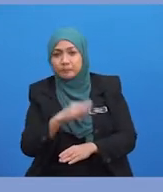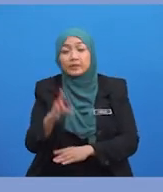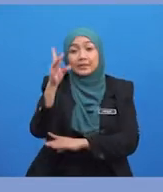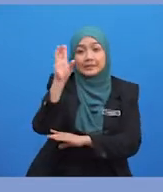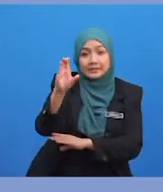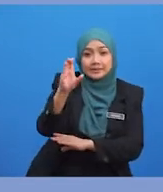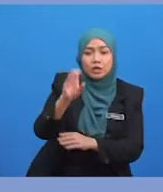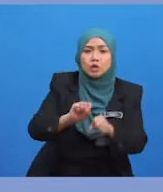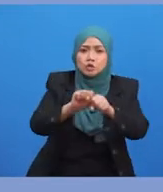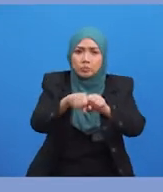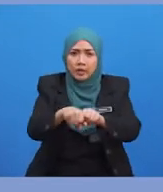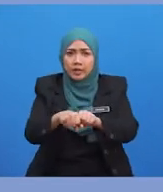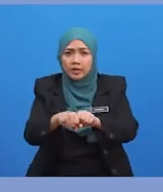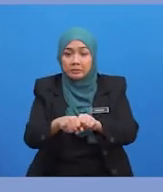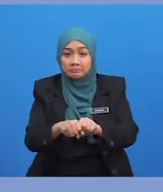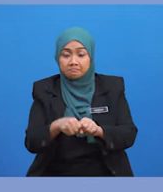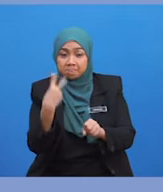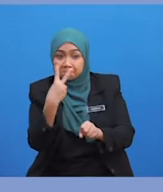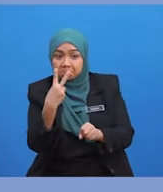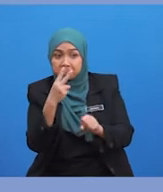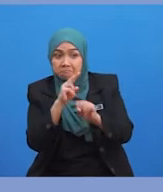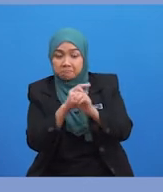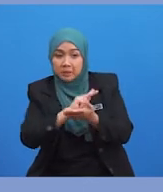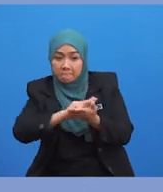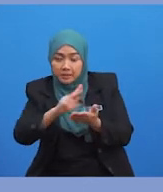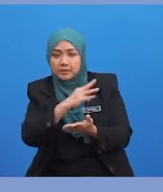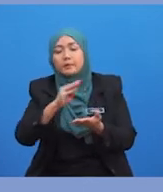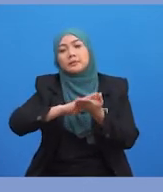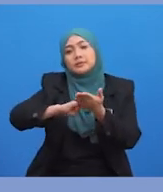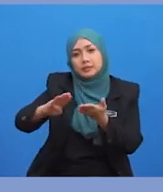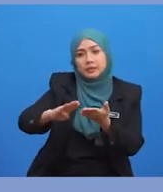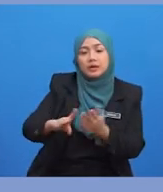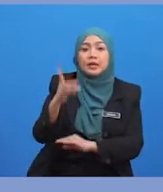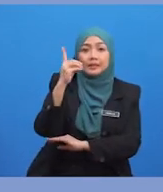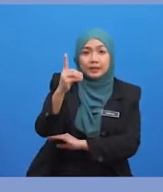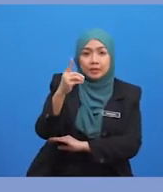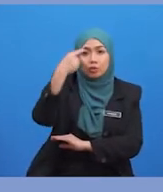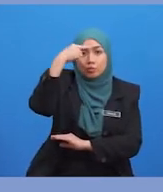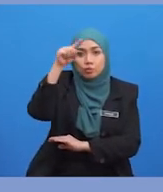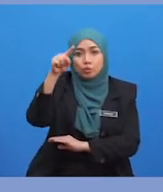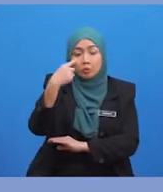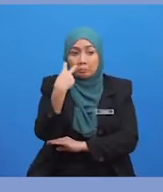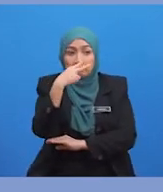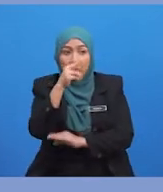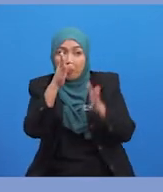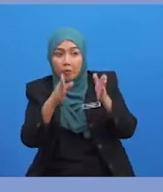Supaya kelihatan kemas dan bersih. D. Untuk menarik perhatian